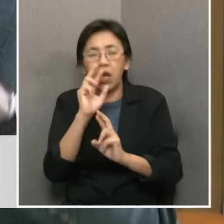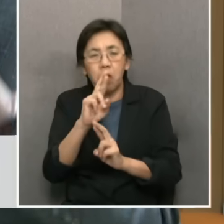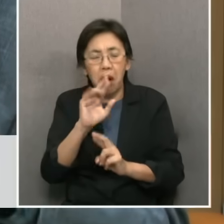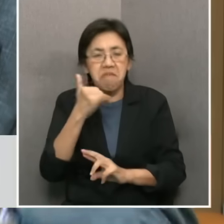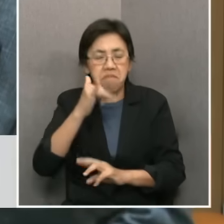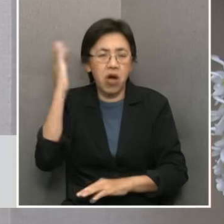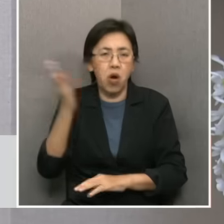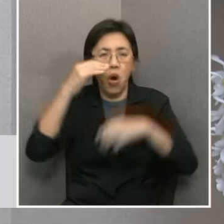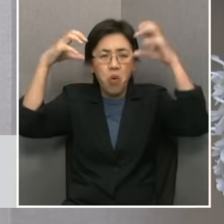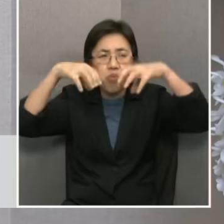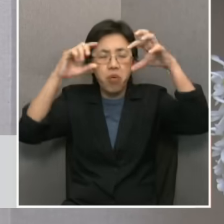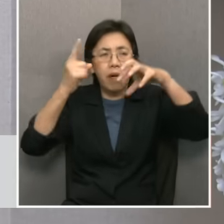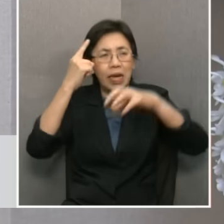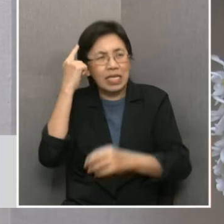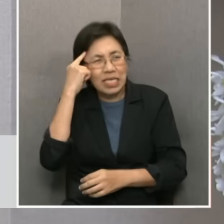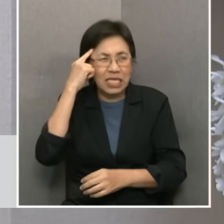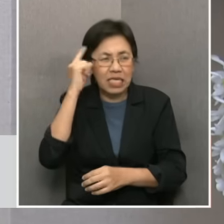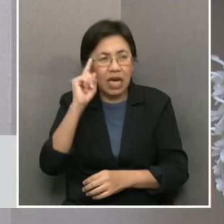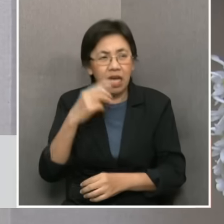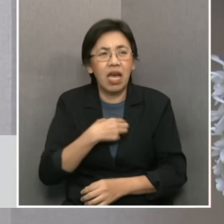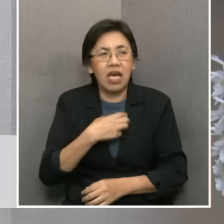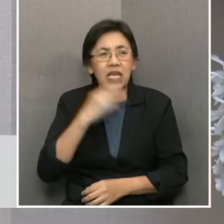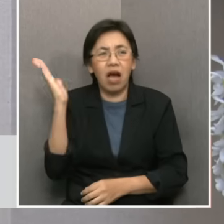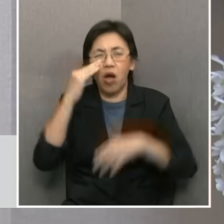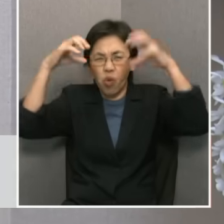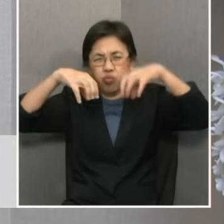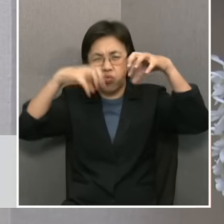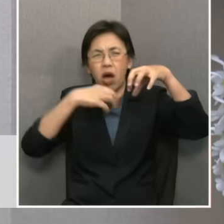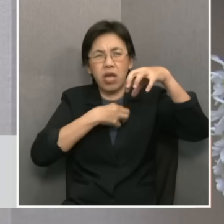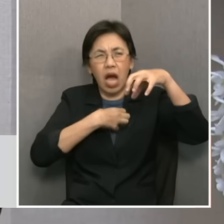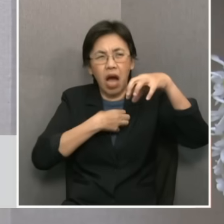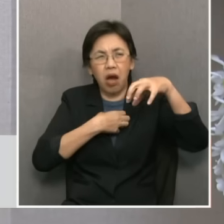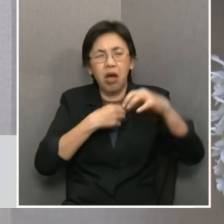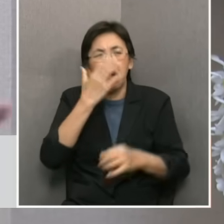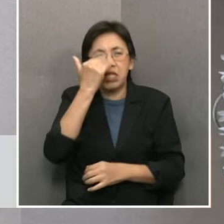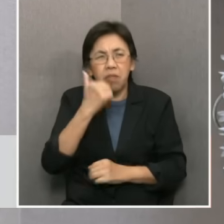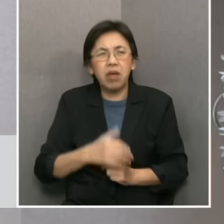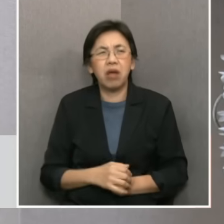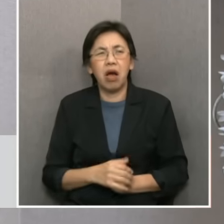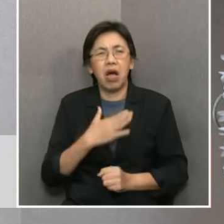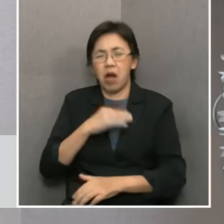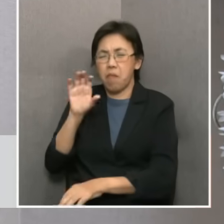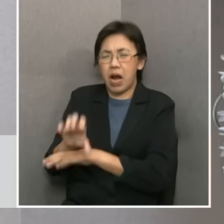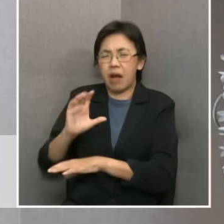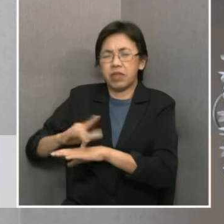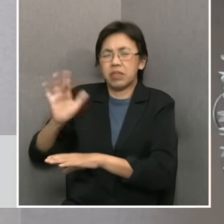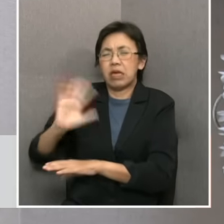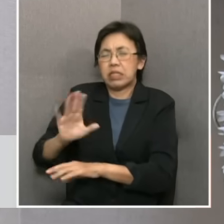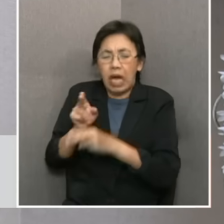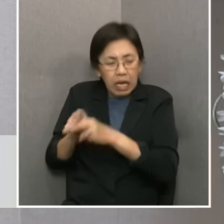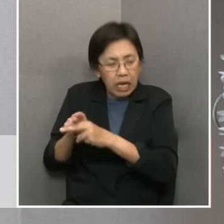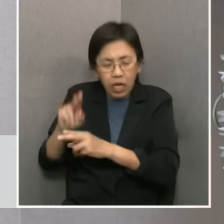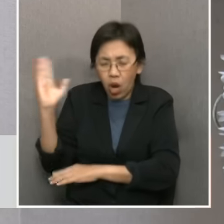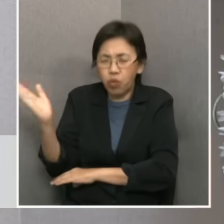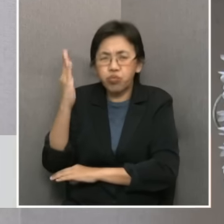ายุลูกใหม่เข้ามา ตอนนี้คิดว่าอยากให้มีดีกว่านะเพราะว่าเราเอง เราไป บังคับธรรมชาติไม่ได้ฮะพยาก